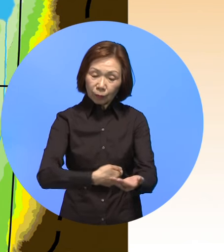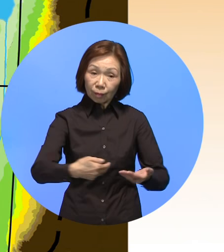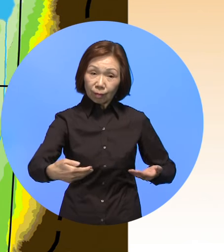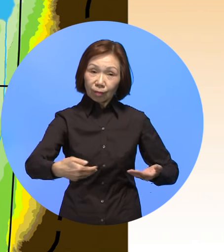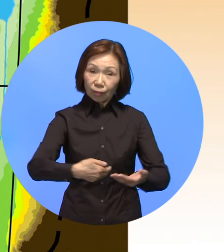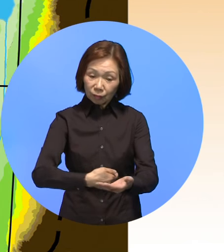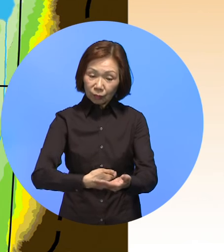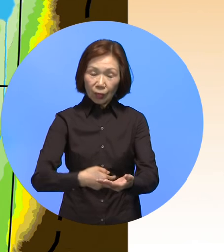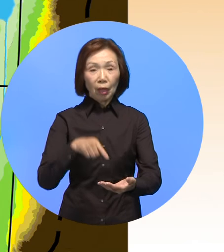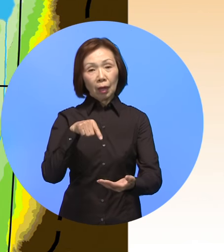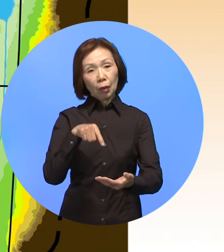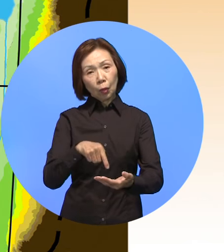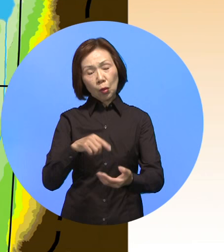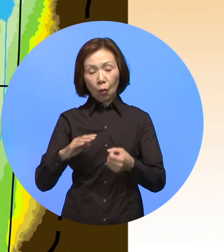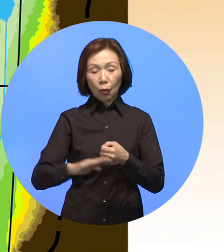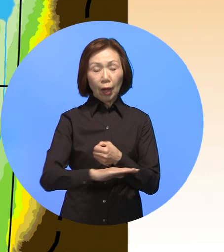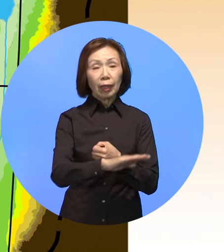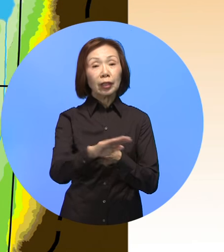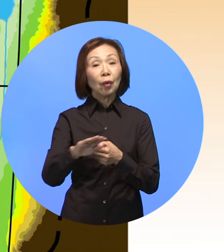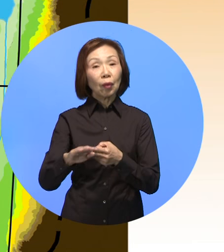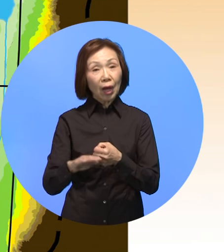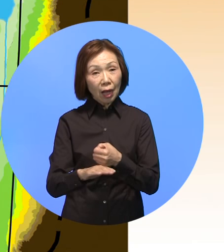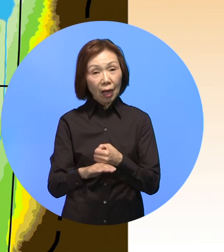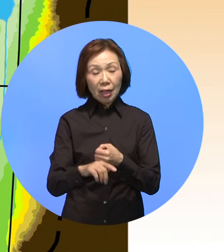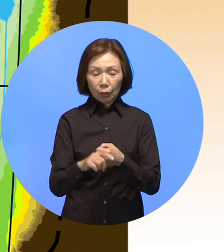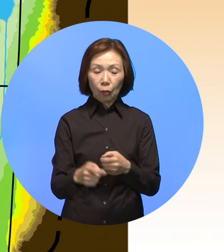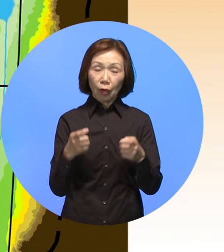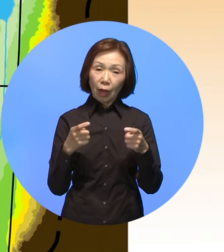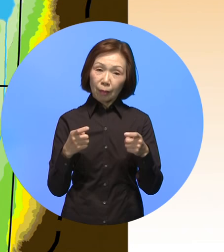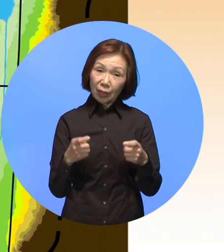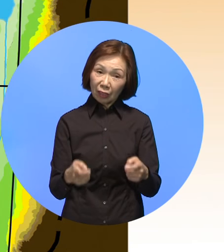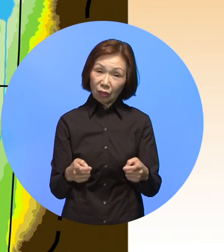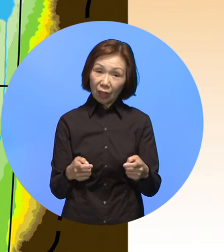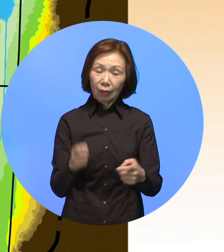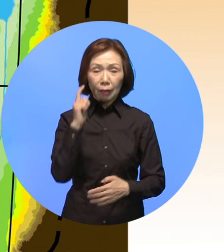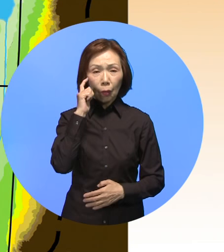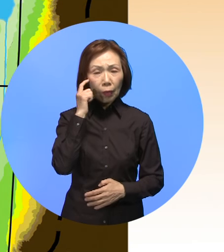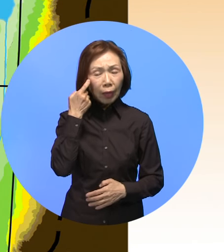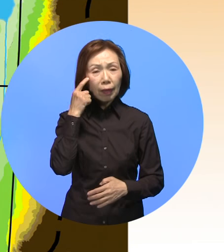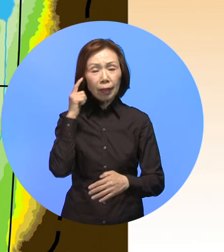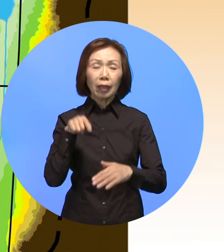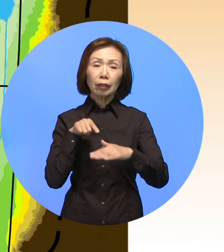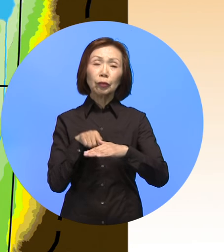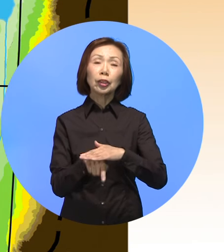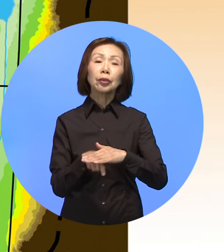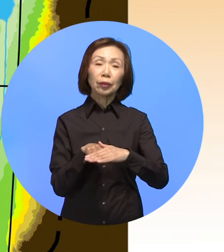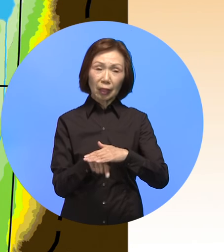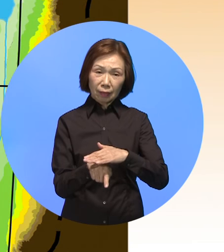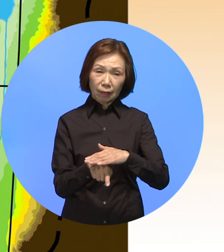環境こそが五反地マイ咳が皆となったと考えられる理由なのです